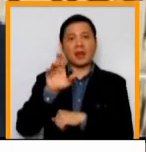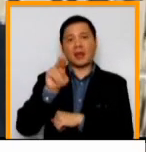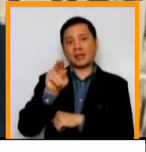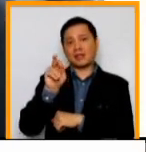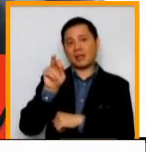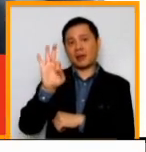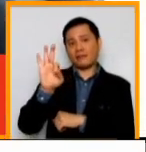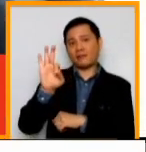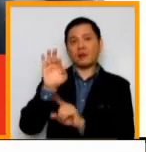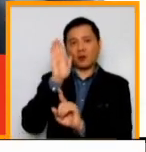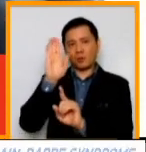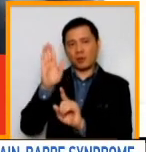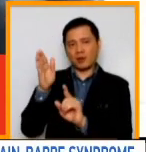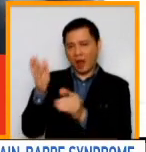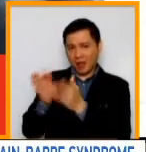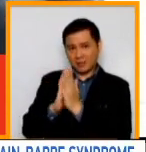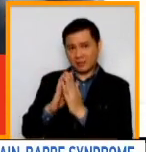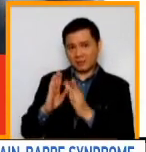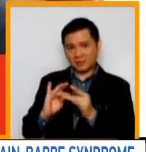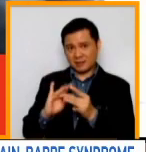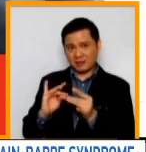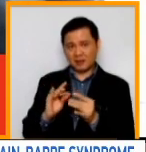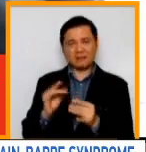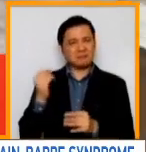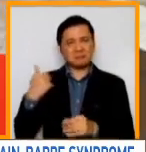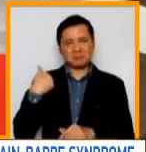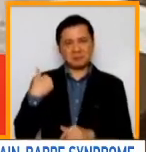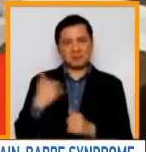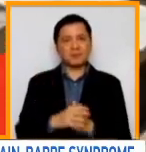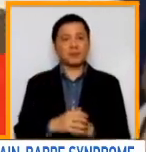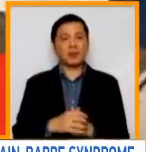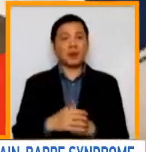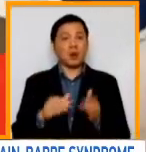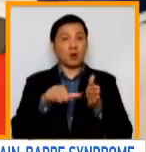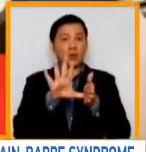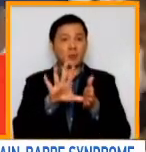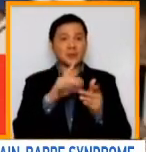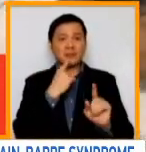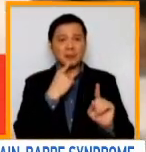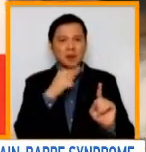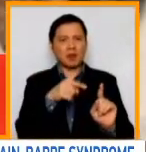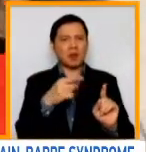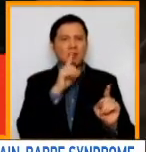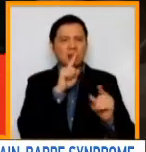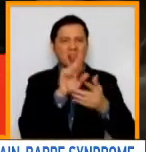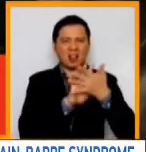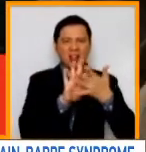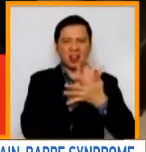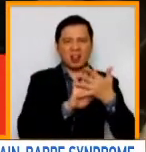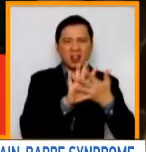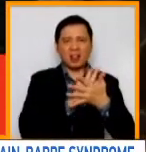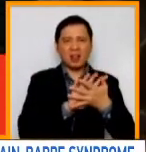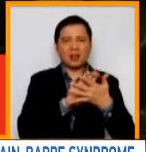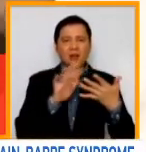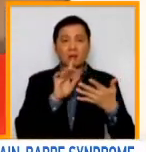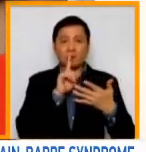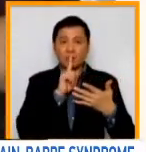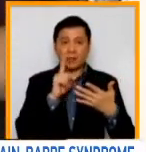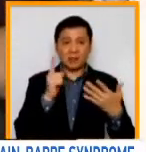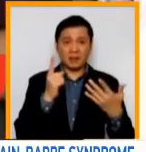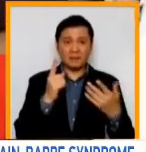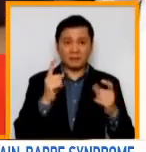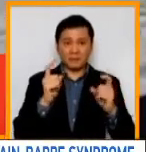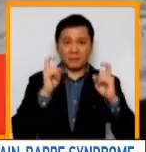House Committee on People's Participation, sinabi ng Comelec na malabong gawing higit pa sa isang araw ang botohan sa